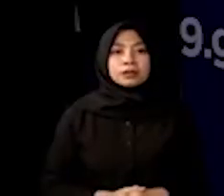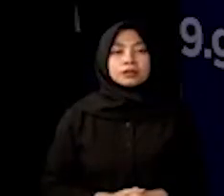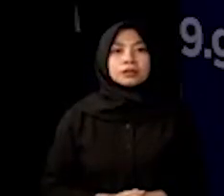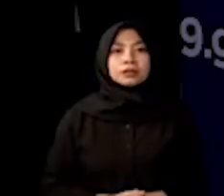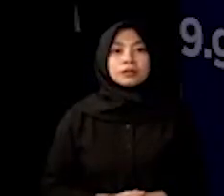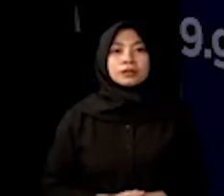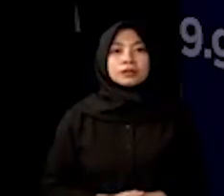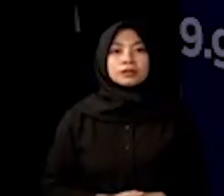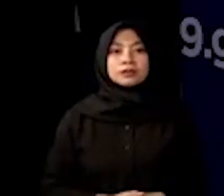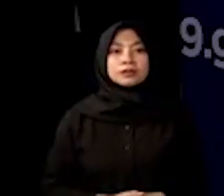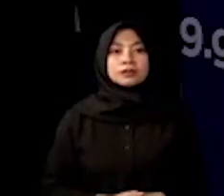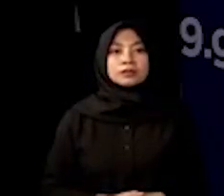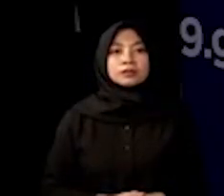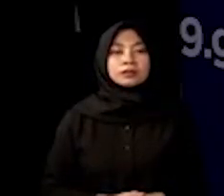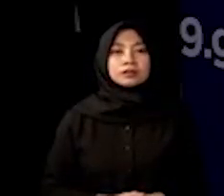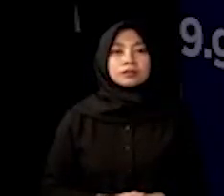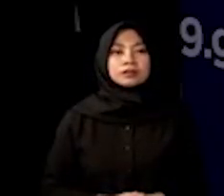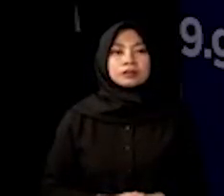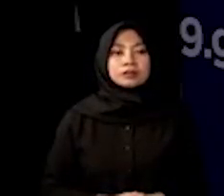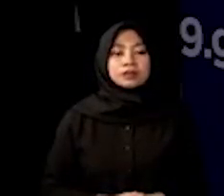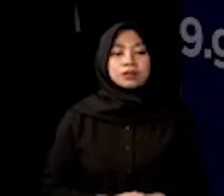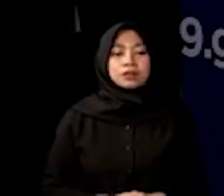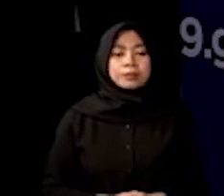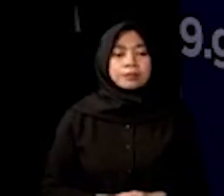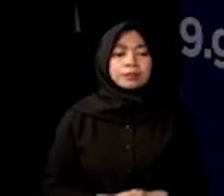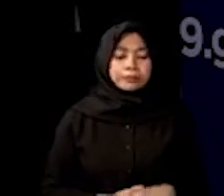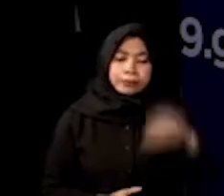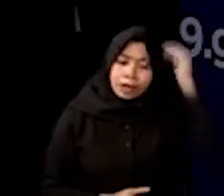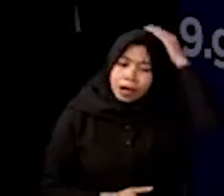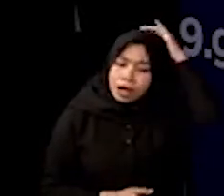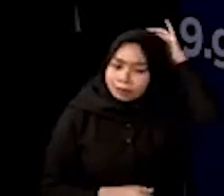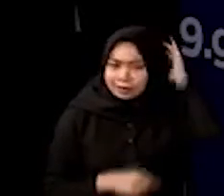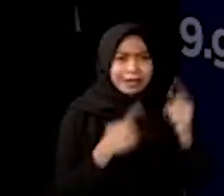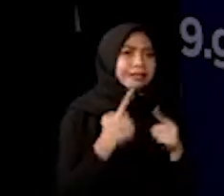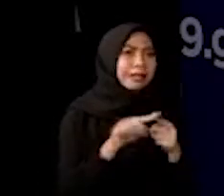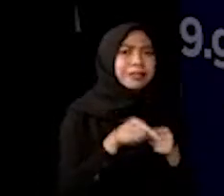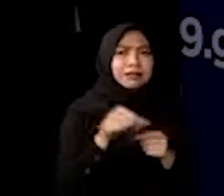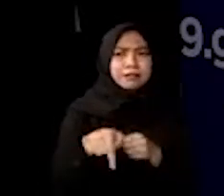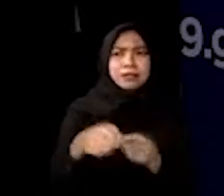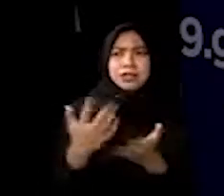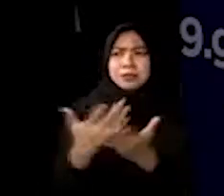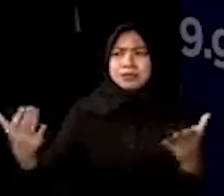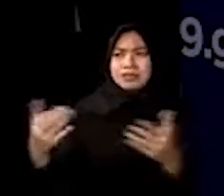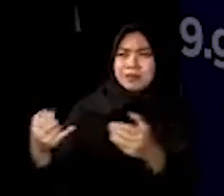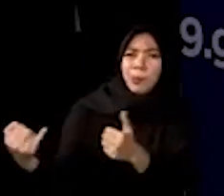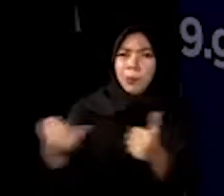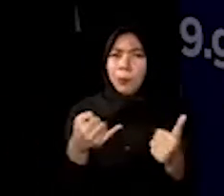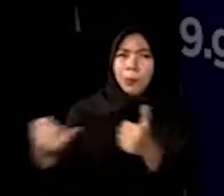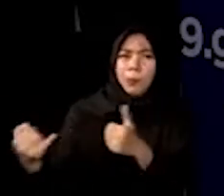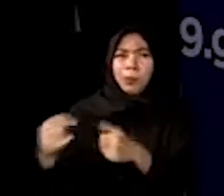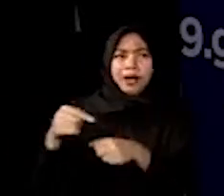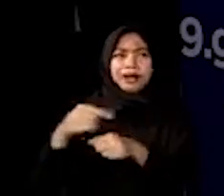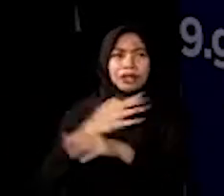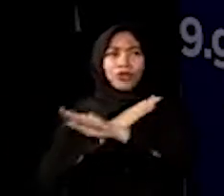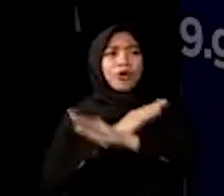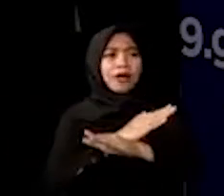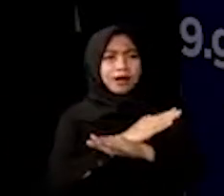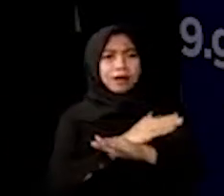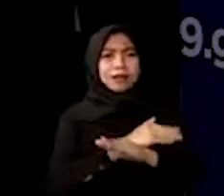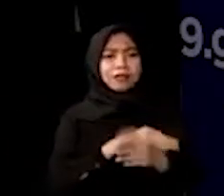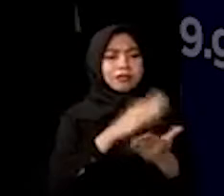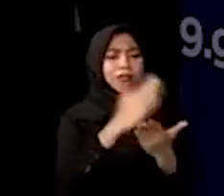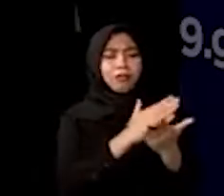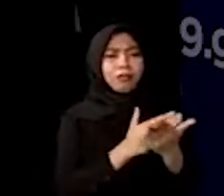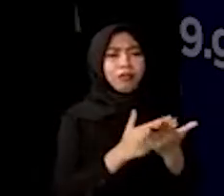kemudian yang yang Keliru apa yang salah Pak sehingga kemudian penerimaannya kemudian bisa melenceng seperti